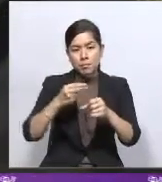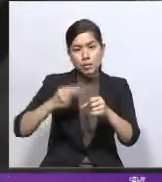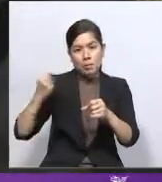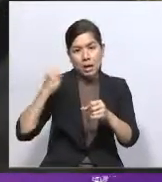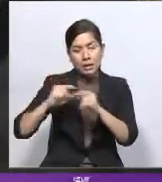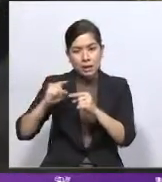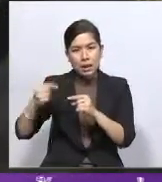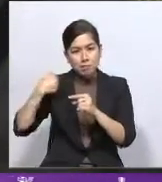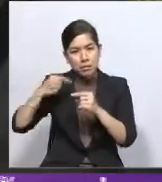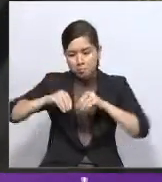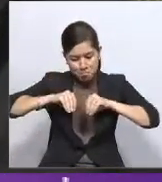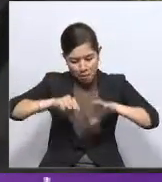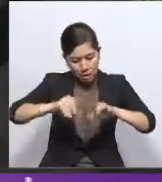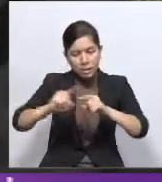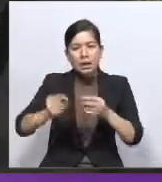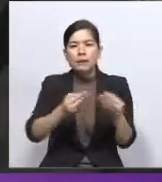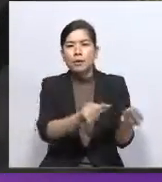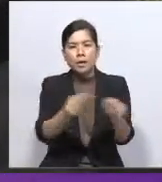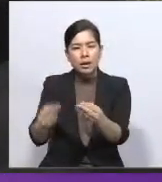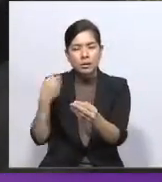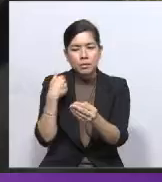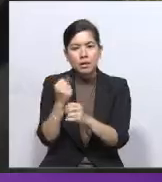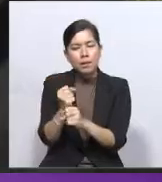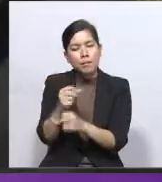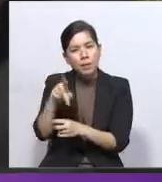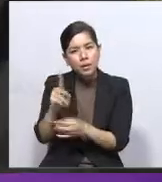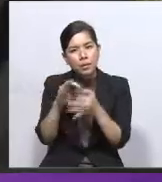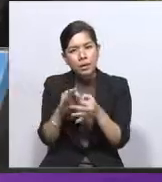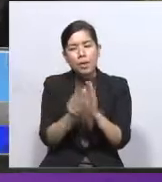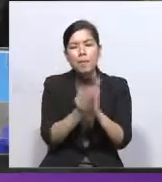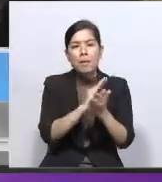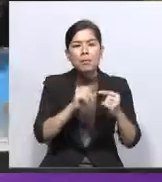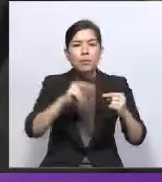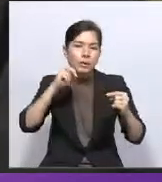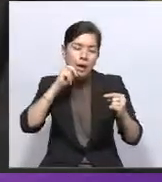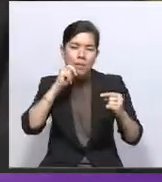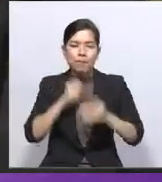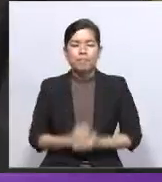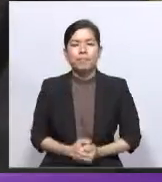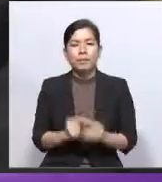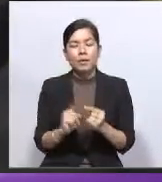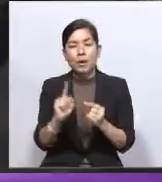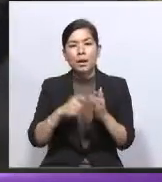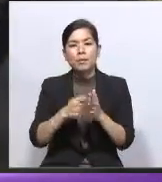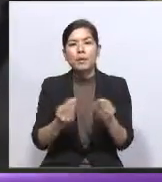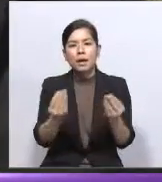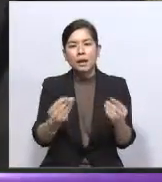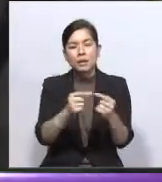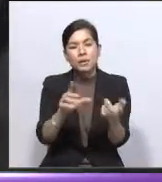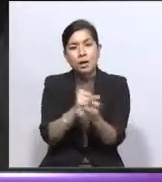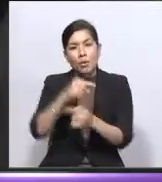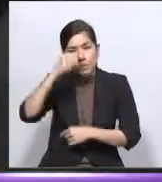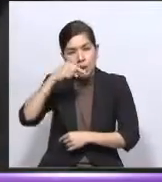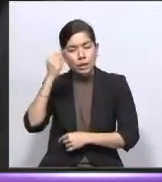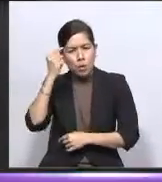นต่างๆที่ยังมีความประโยชน์ที่จะใช้น้ำในสาธารณะเพื่อให้สังคมไทยได้รู้